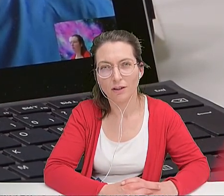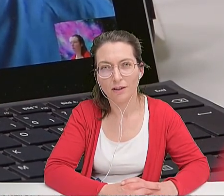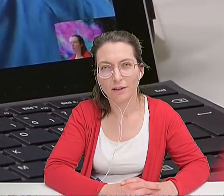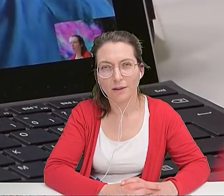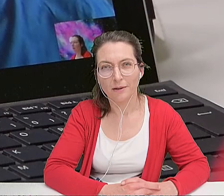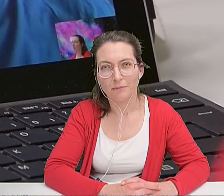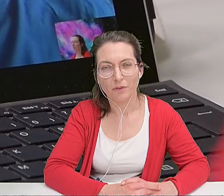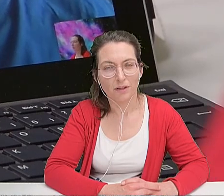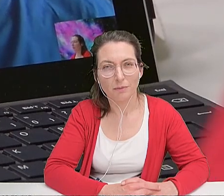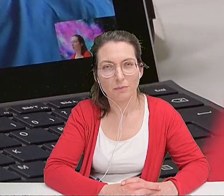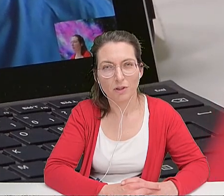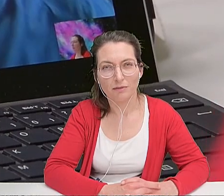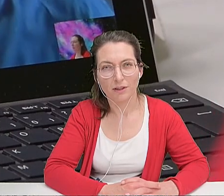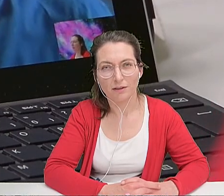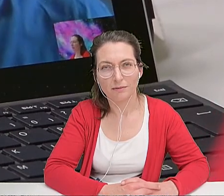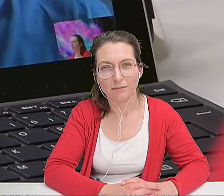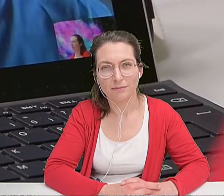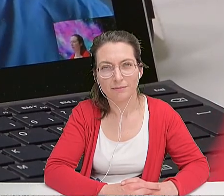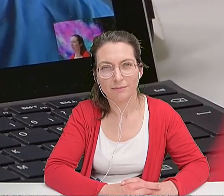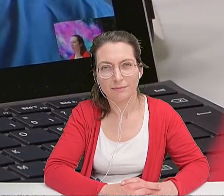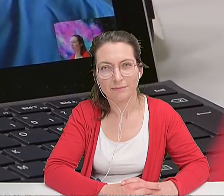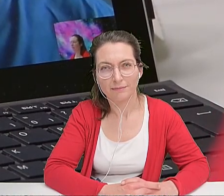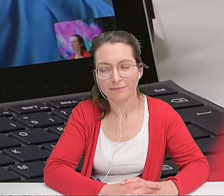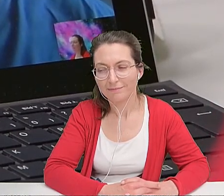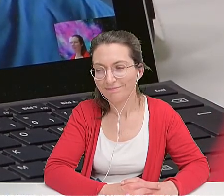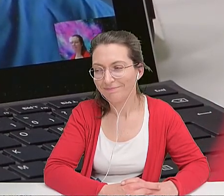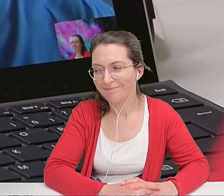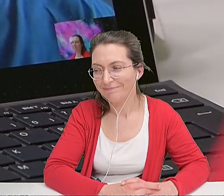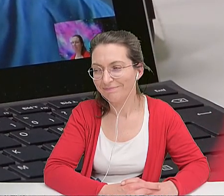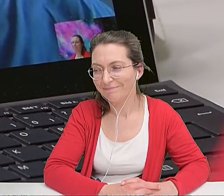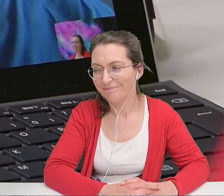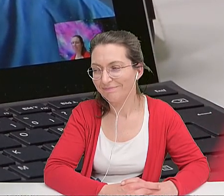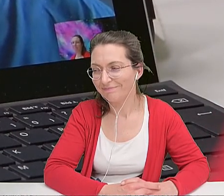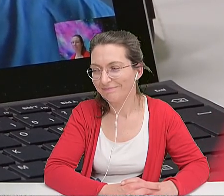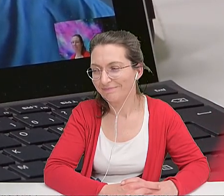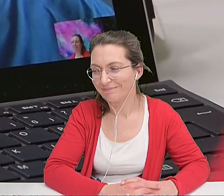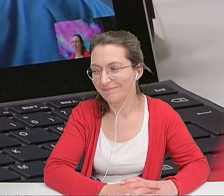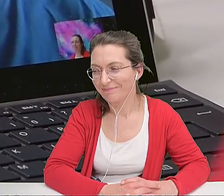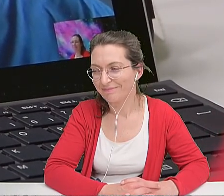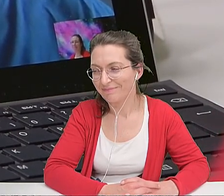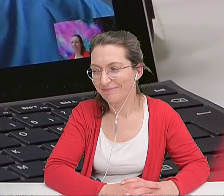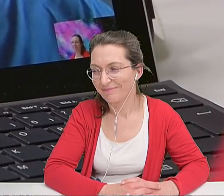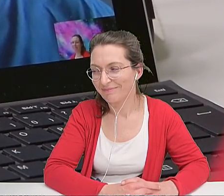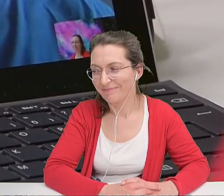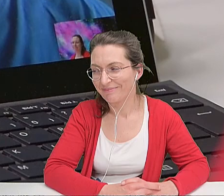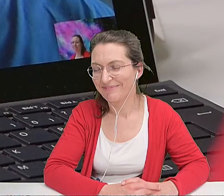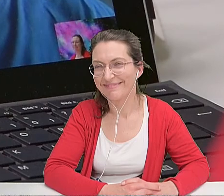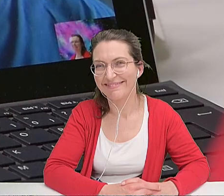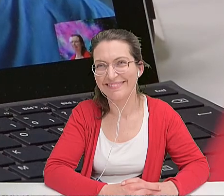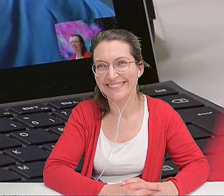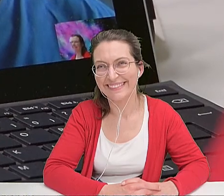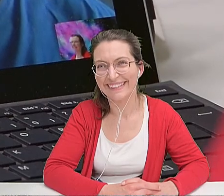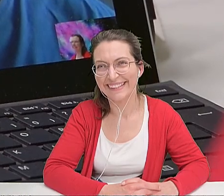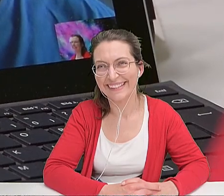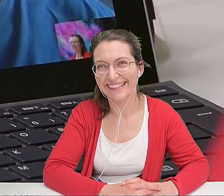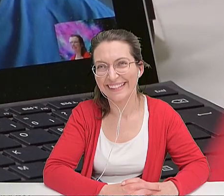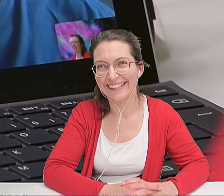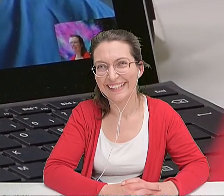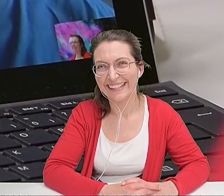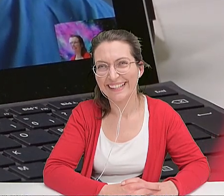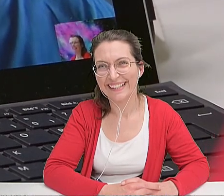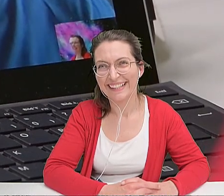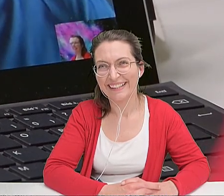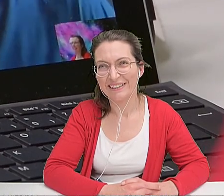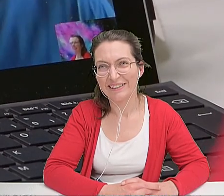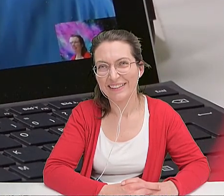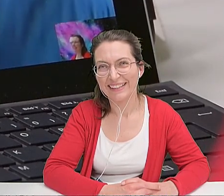Schüler sich damit beschäftigen? Weiß ich, Robert, du hast das selber gemacht, hast selber an Wettbewerben früher teilgenommen. Willst du mal was sagen dazu?